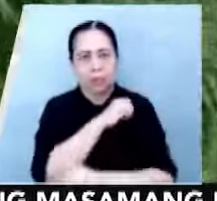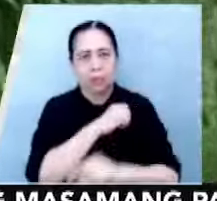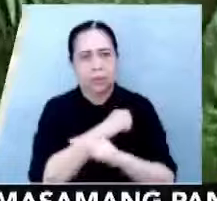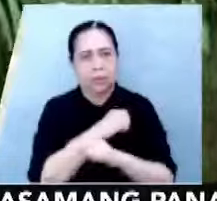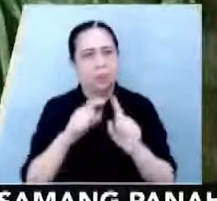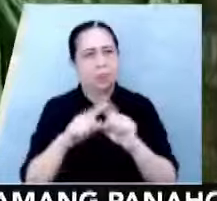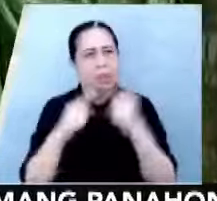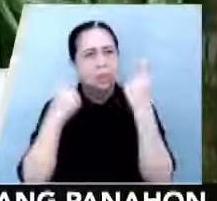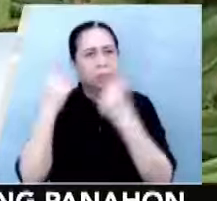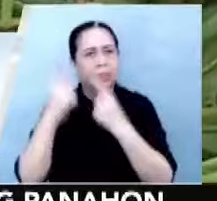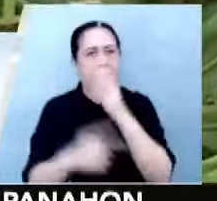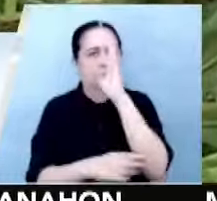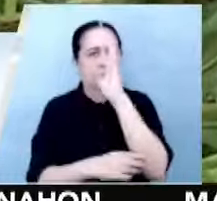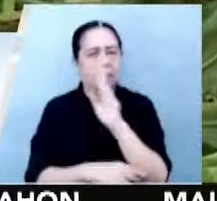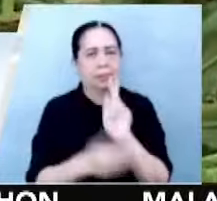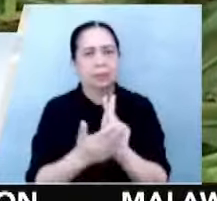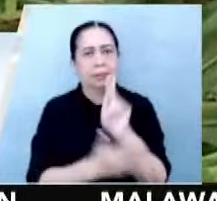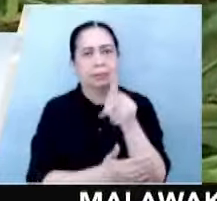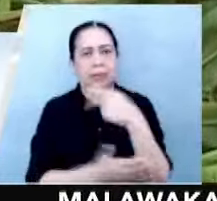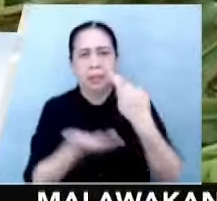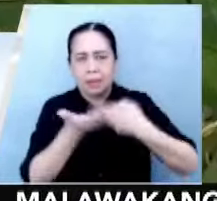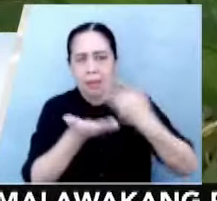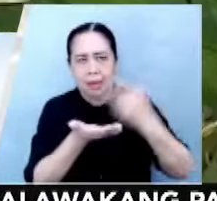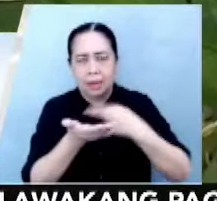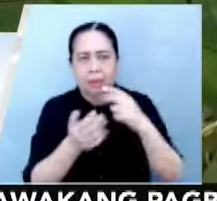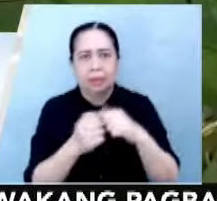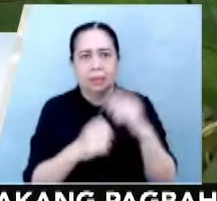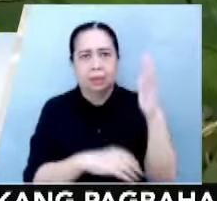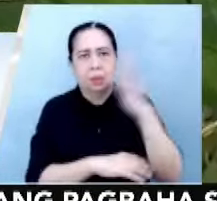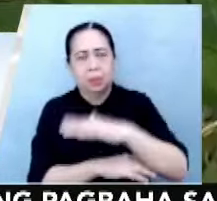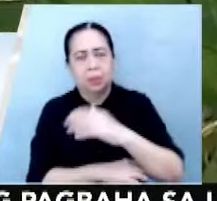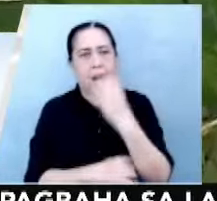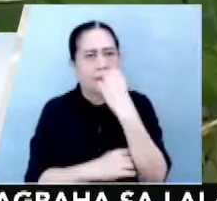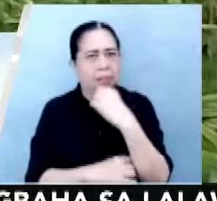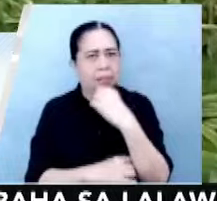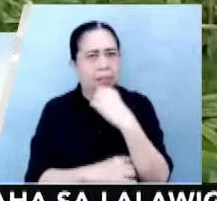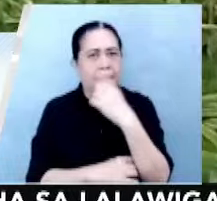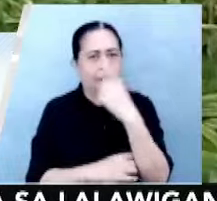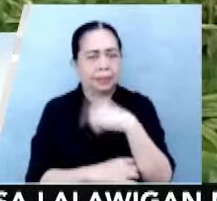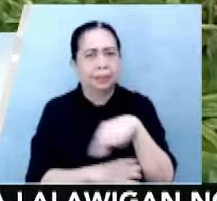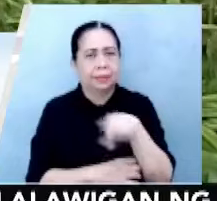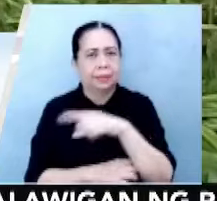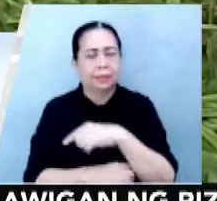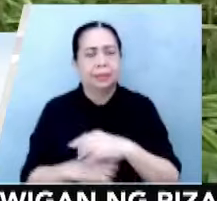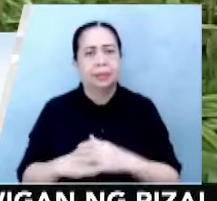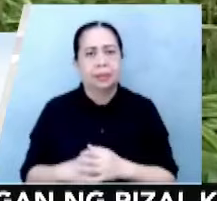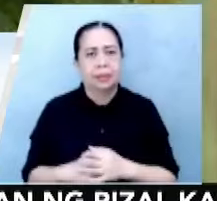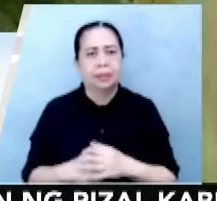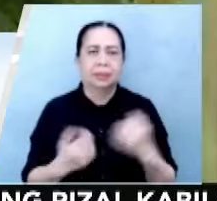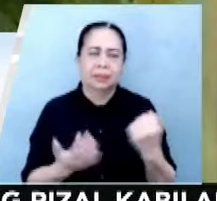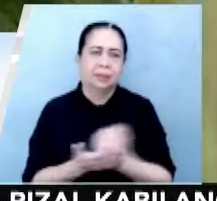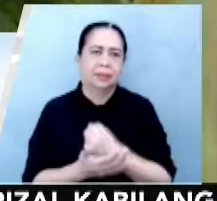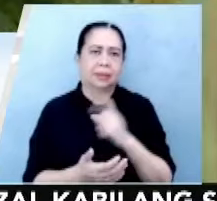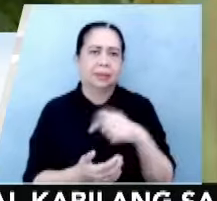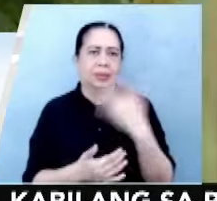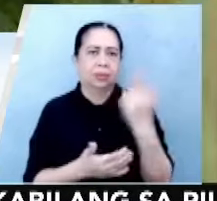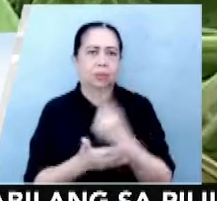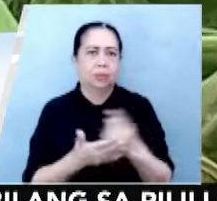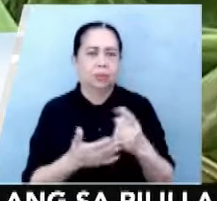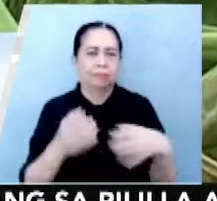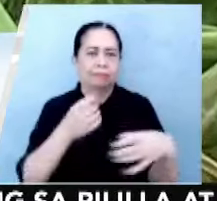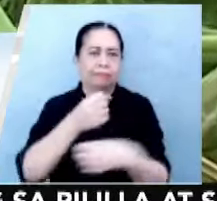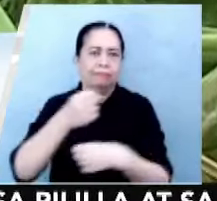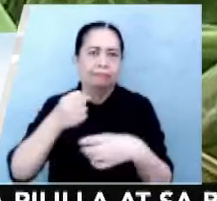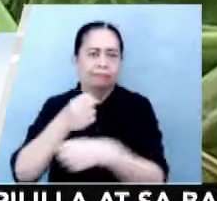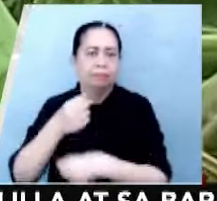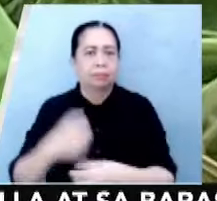nasirang tanim na palay at mga dumapang mais sa tanimang ito ni Lamang Renet na anihin na raw dapat sa katapusan ng buwan. Ay, hindi na po yan